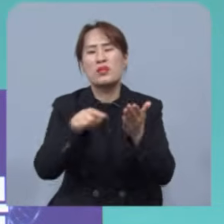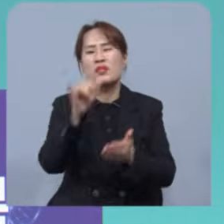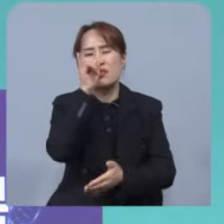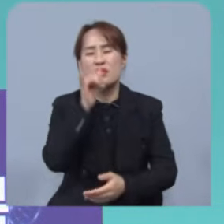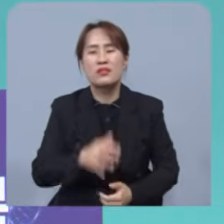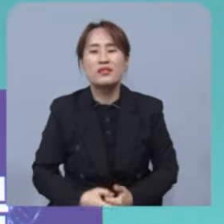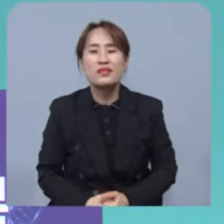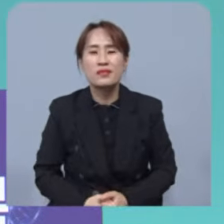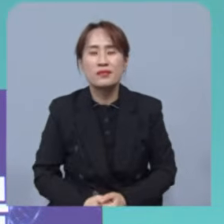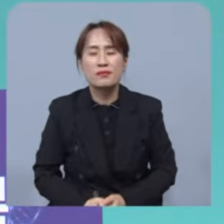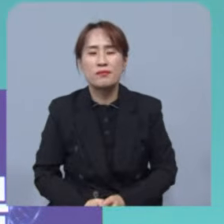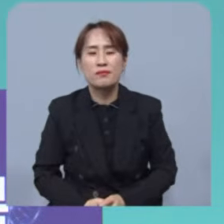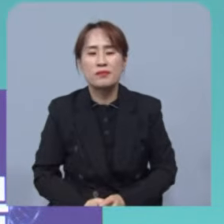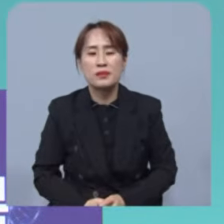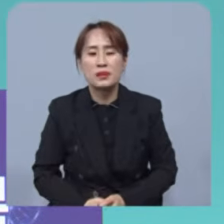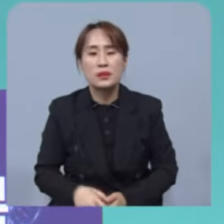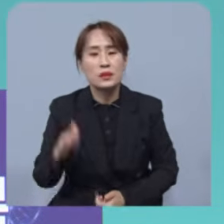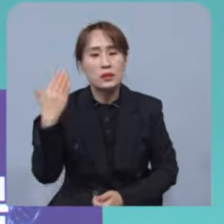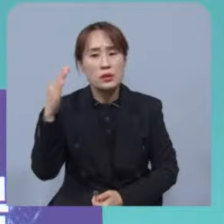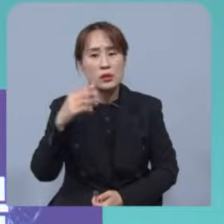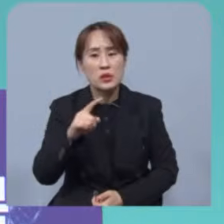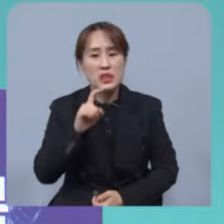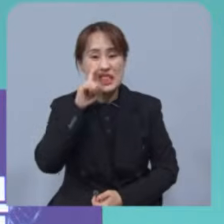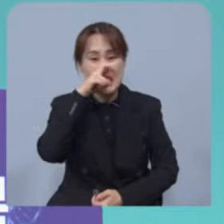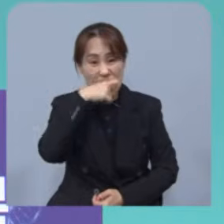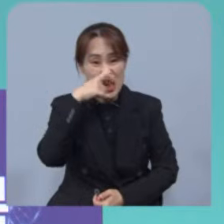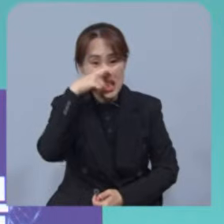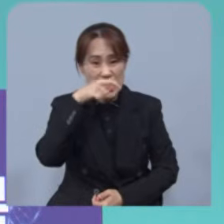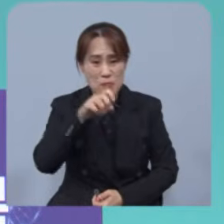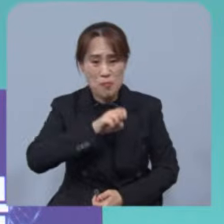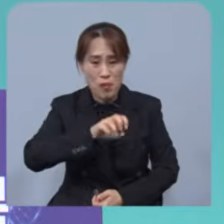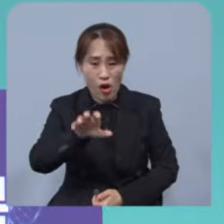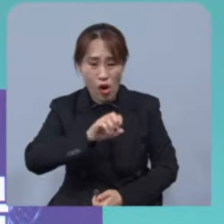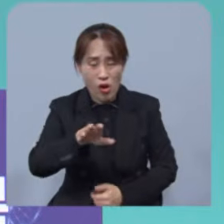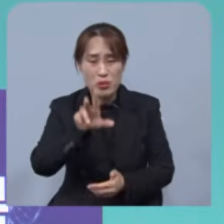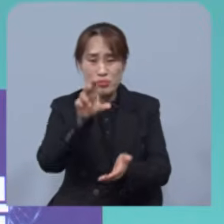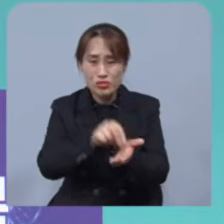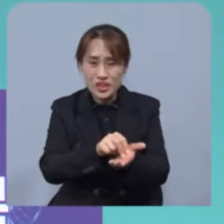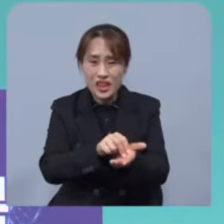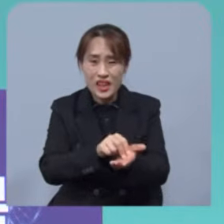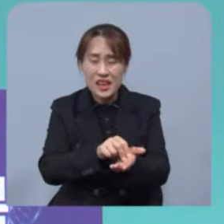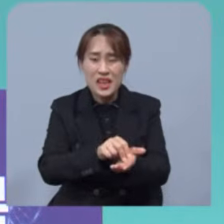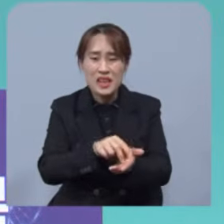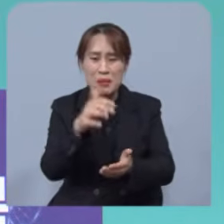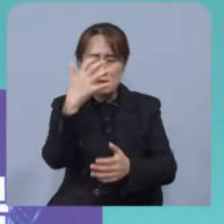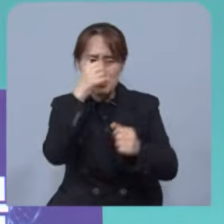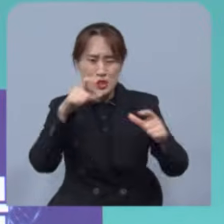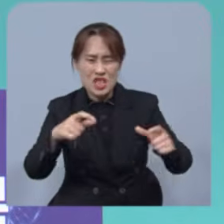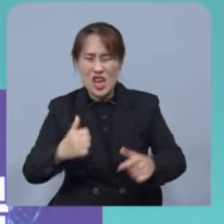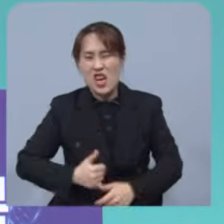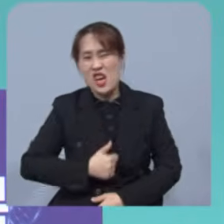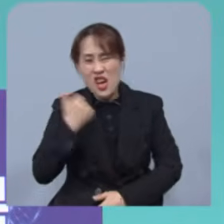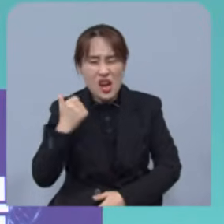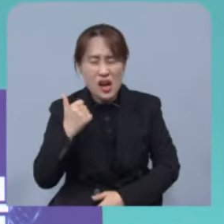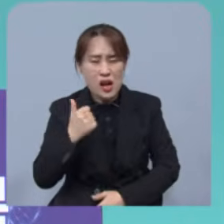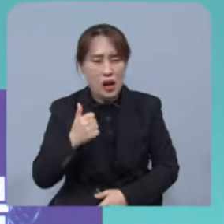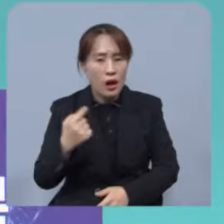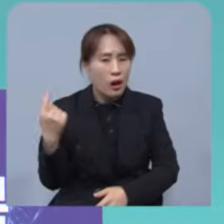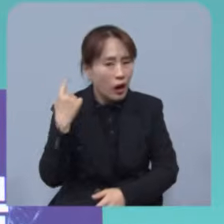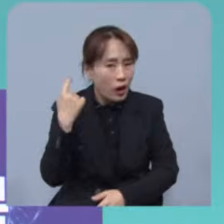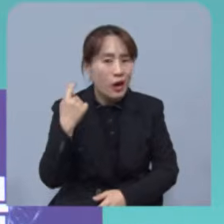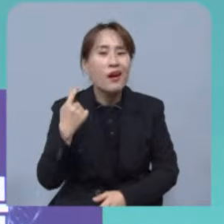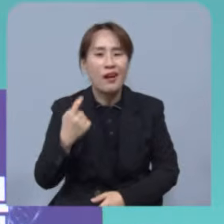같습니다. 최근에는 무슨 쓰레기 매립 문제로 이 동네 분들이 화가 많이 났다는 소문이 있어요.